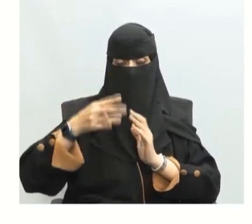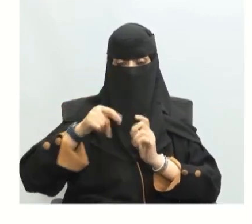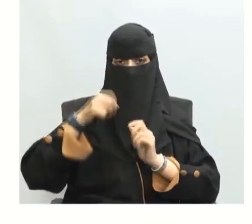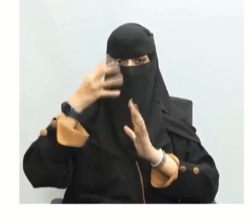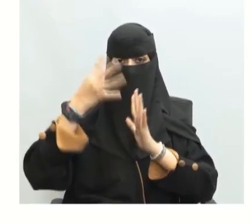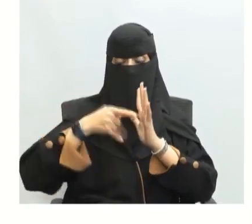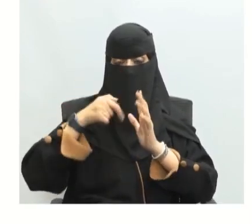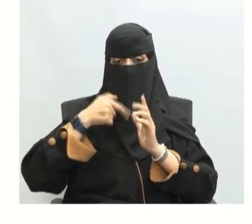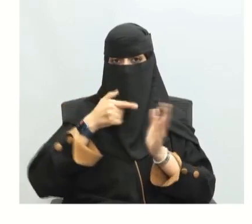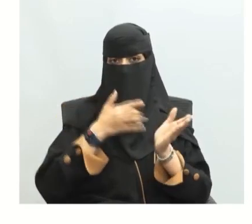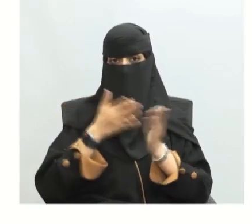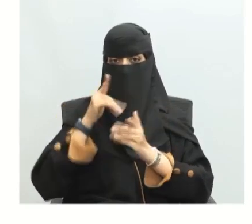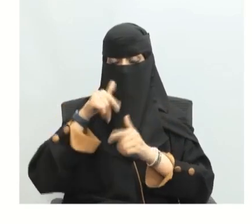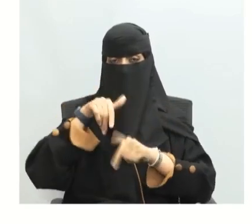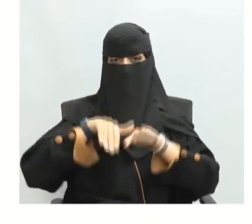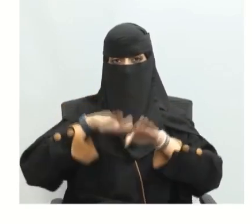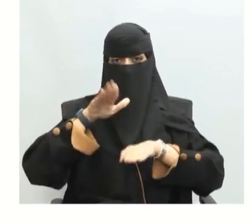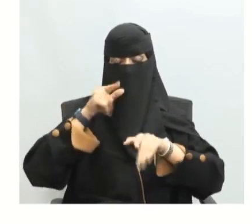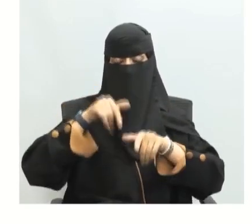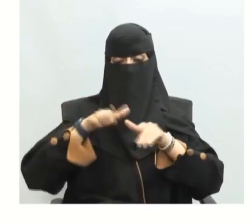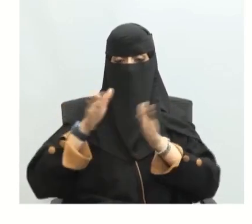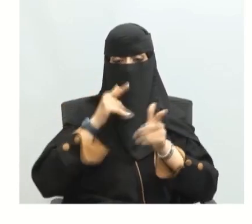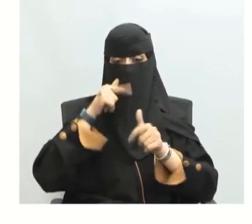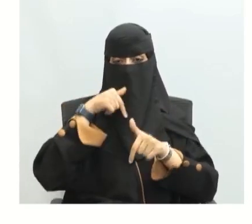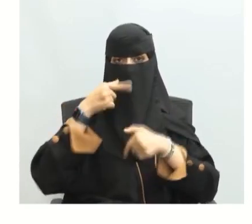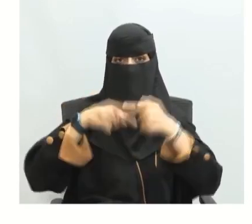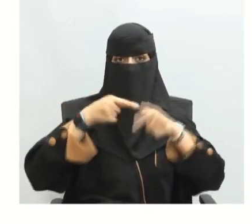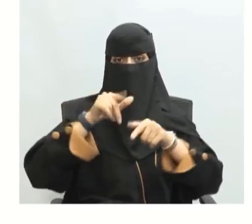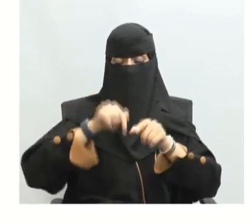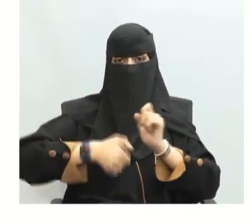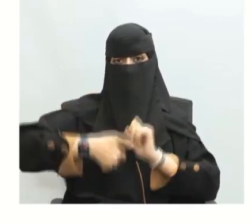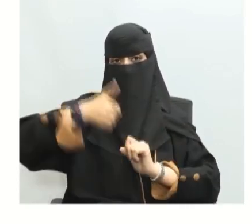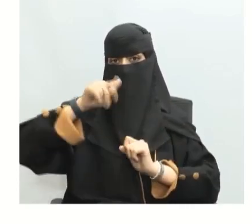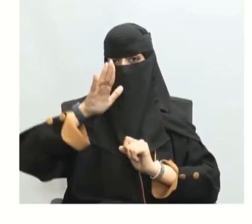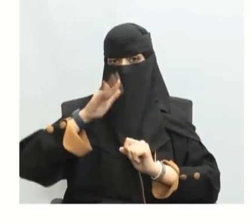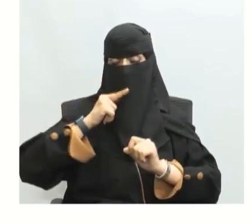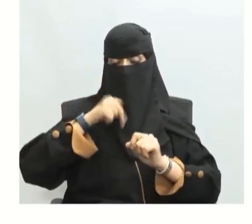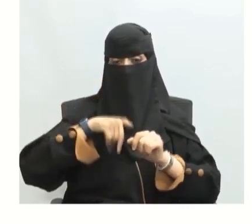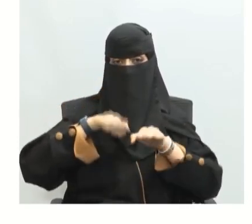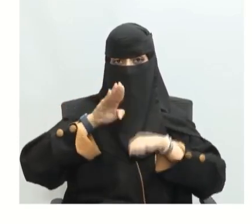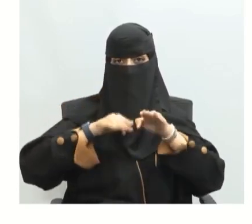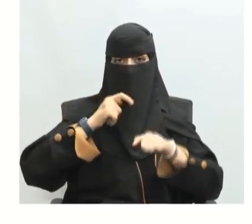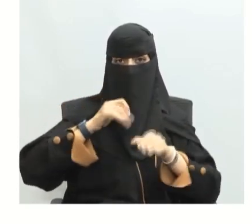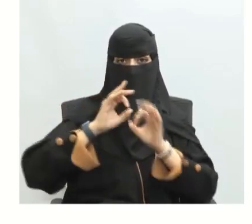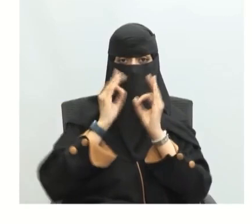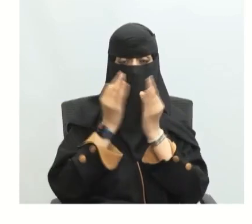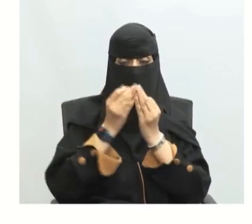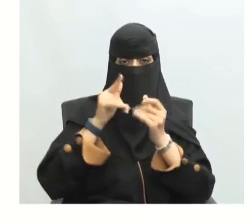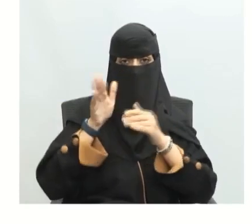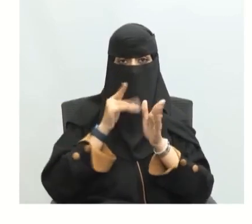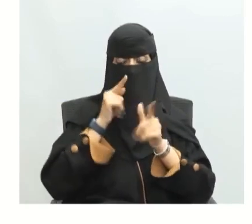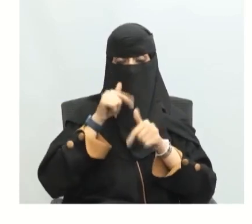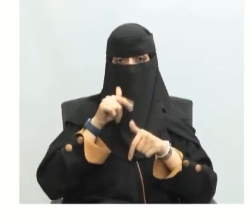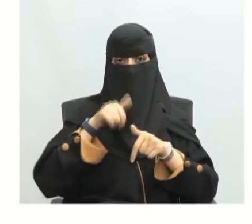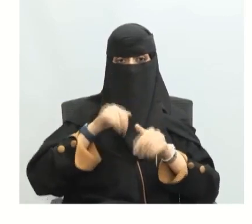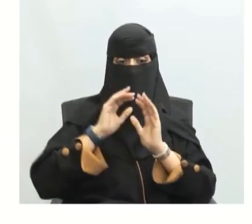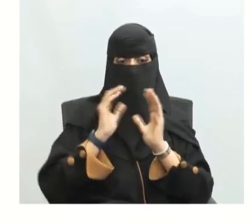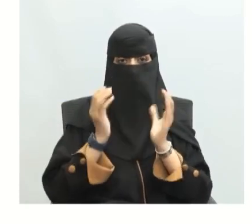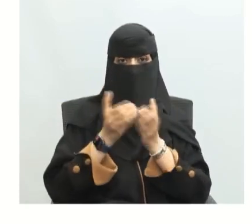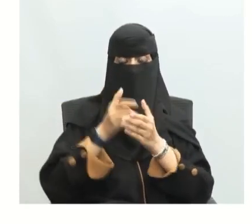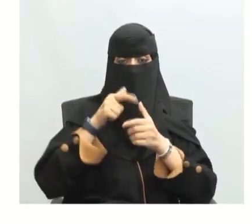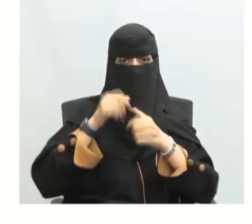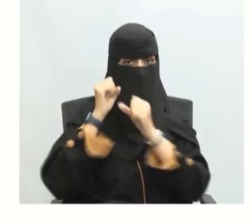دائما تدعون على الوسطيه والاعتدال فهي دائما تحقق لنا التوازن المجتمعي تحقق لنا الوحده